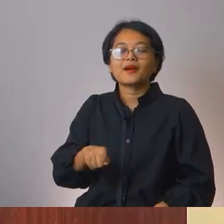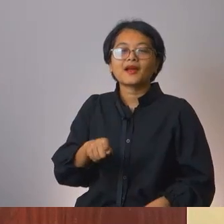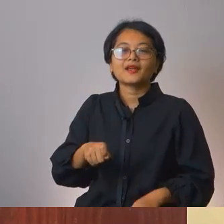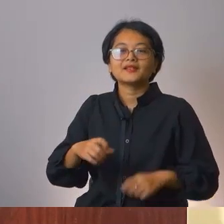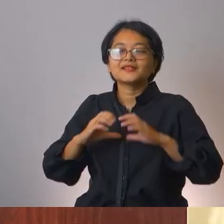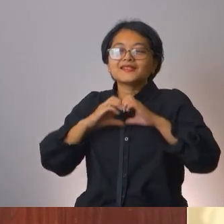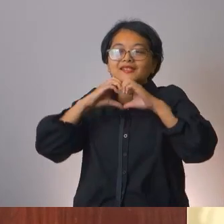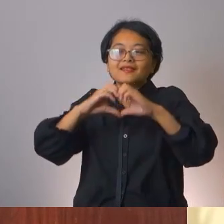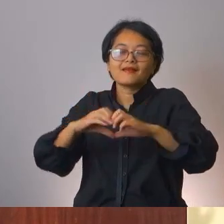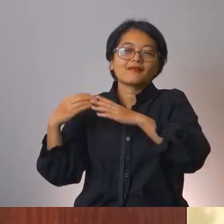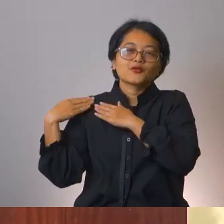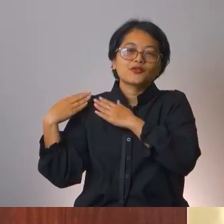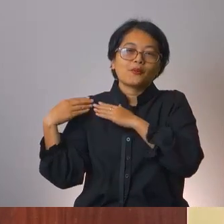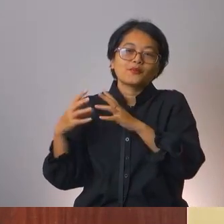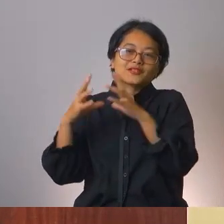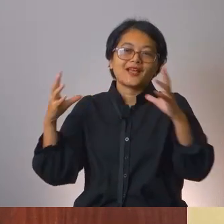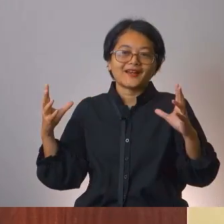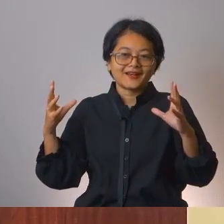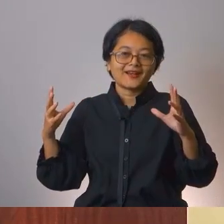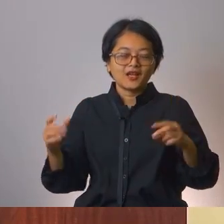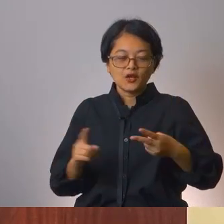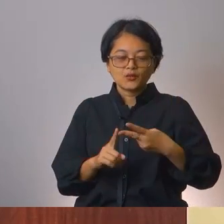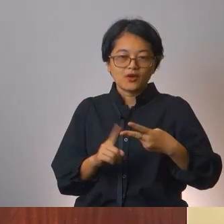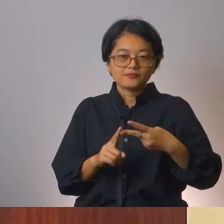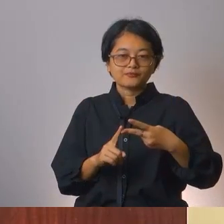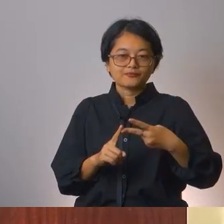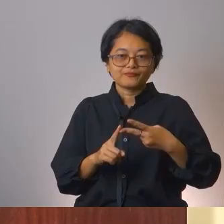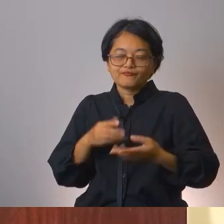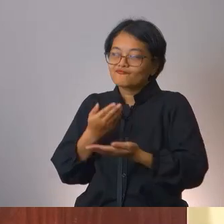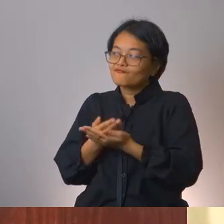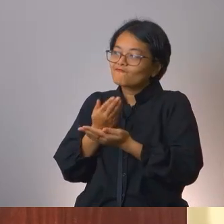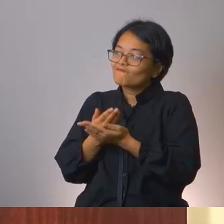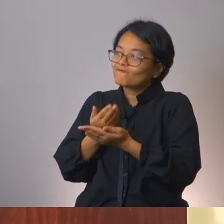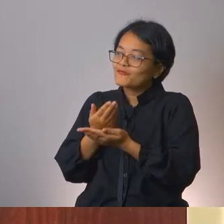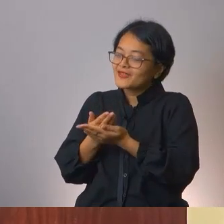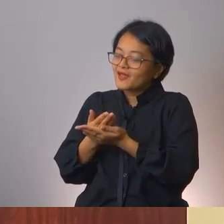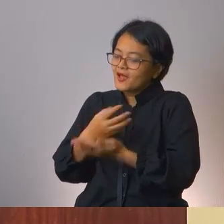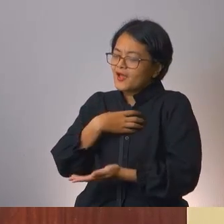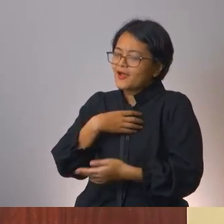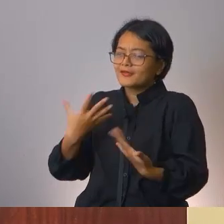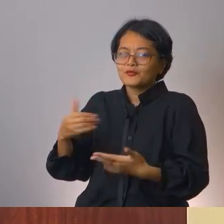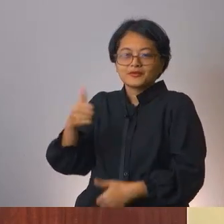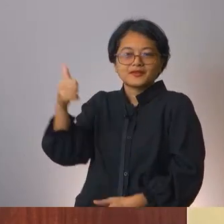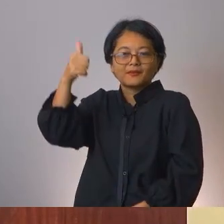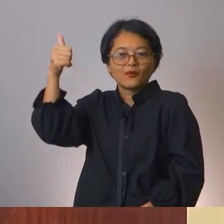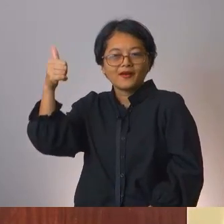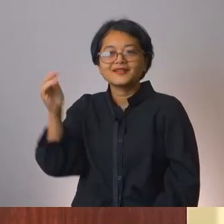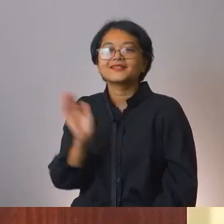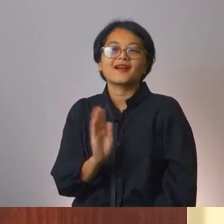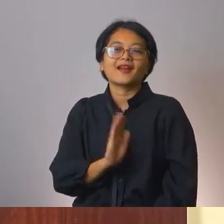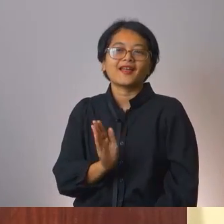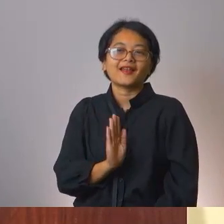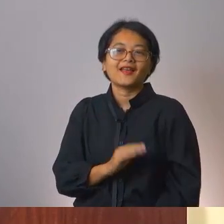Yang kedua, tidak menuntut hak atau keistimewaan. Ketiga,